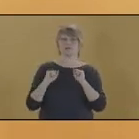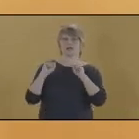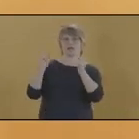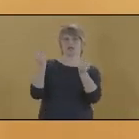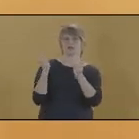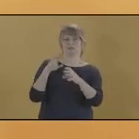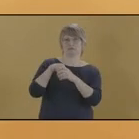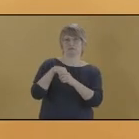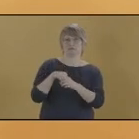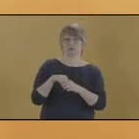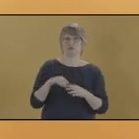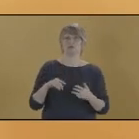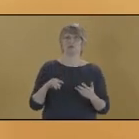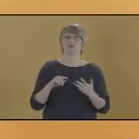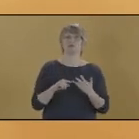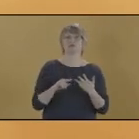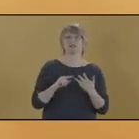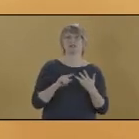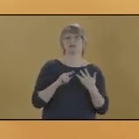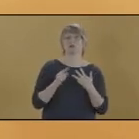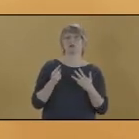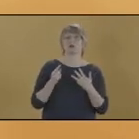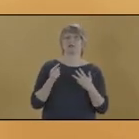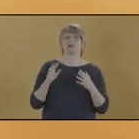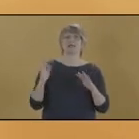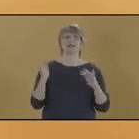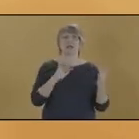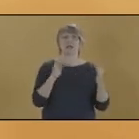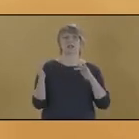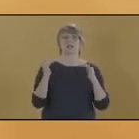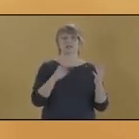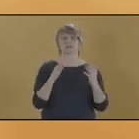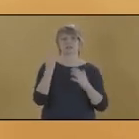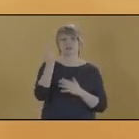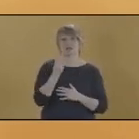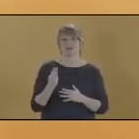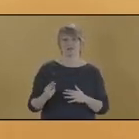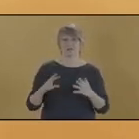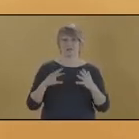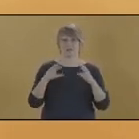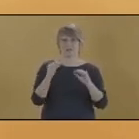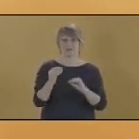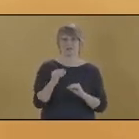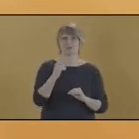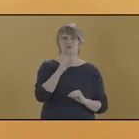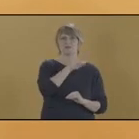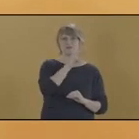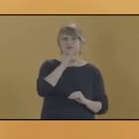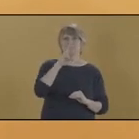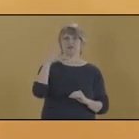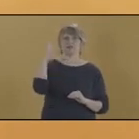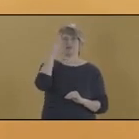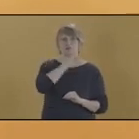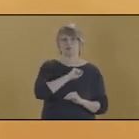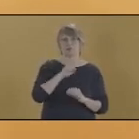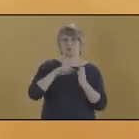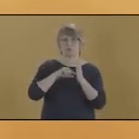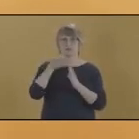haben interaktive Infografiken, die können Sie sich sehr gerne unter www.verschwörung.de anschauen.